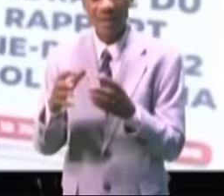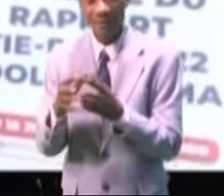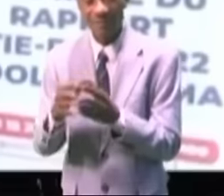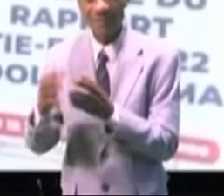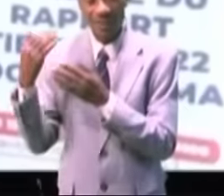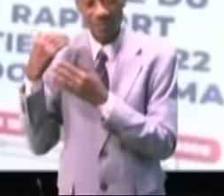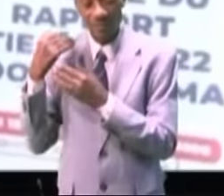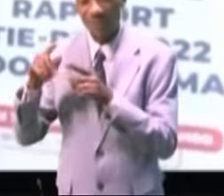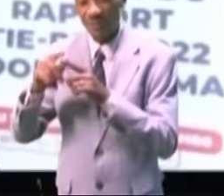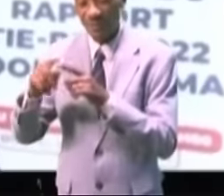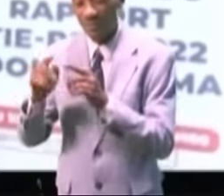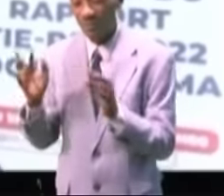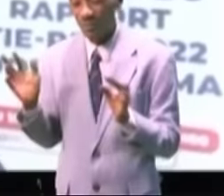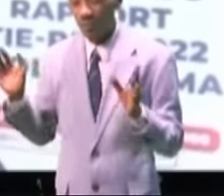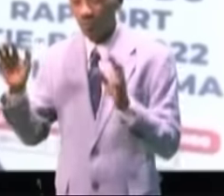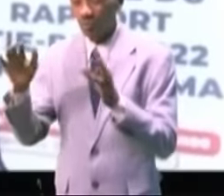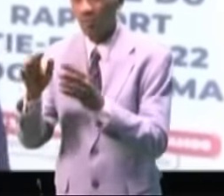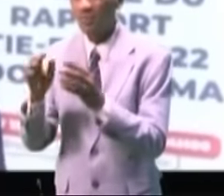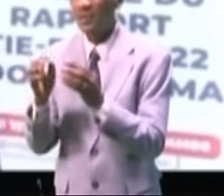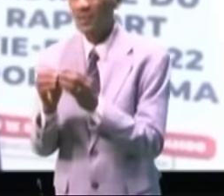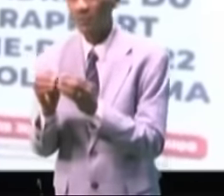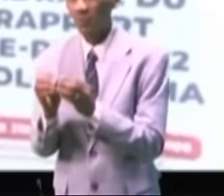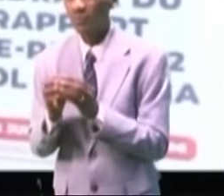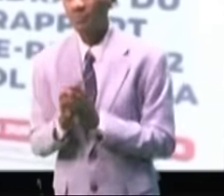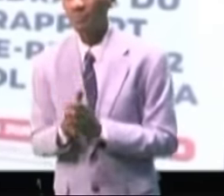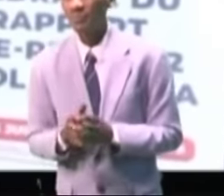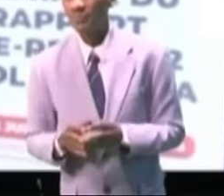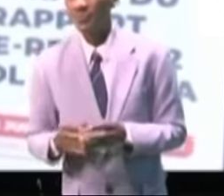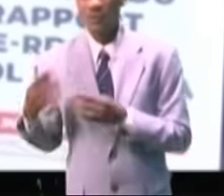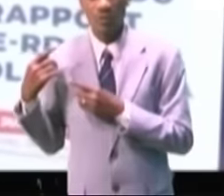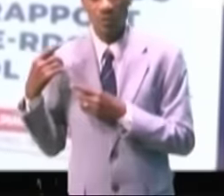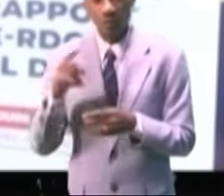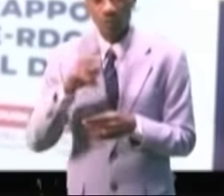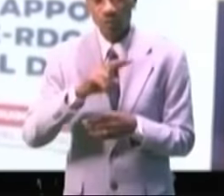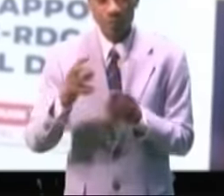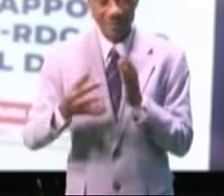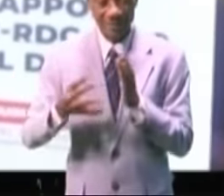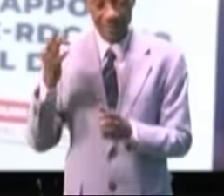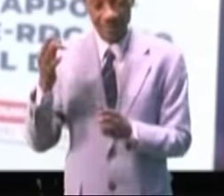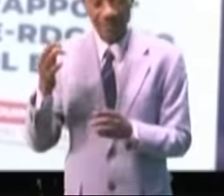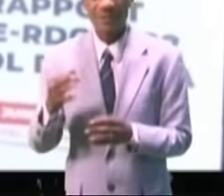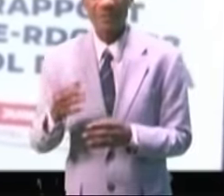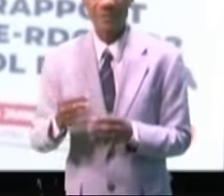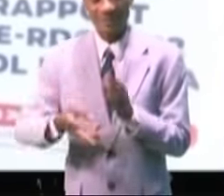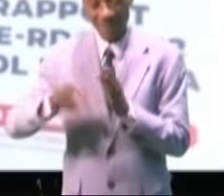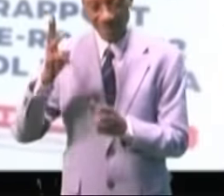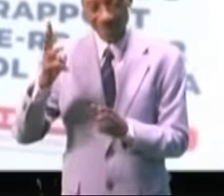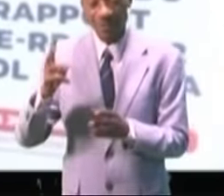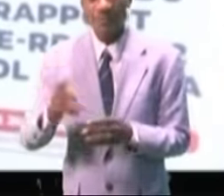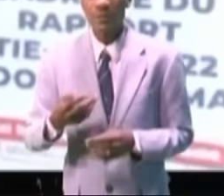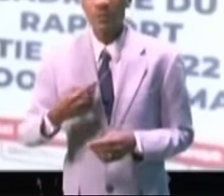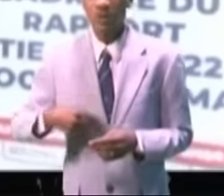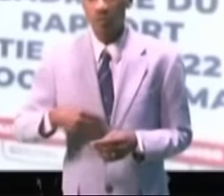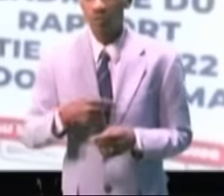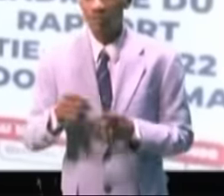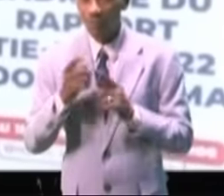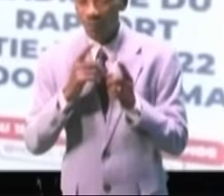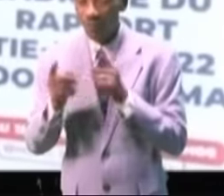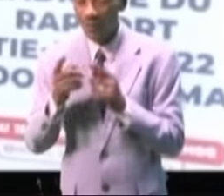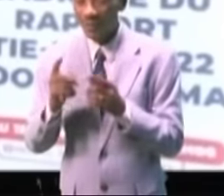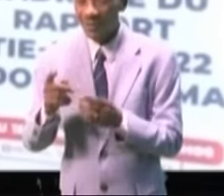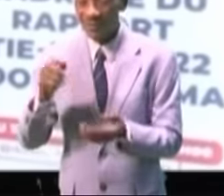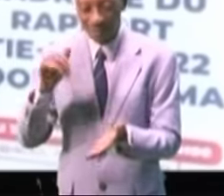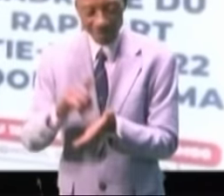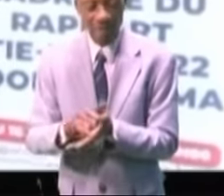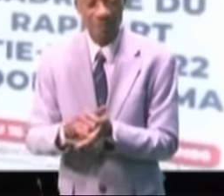avons délimité, nous donnons ce que le cadrage doit contenir, notamment les informations financières, les informations